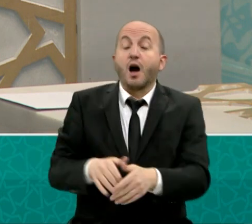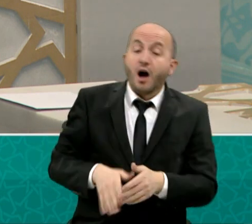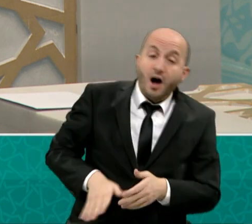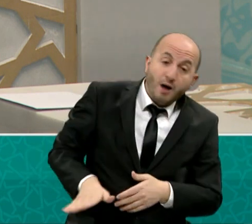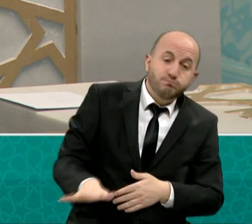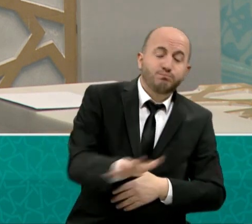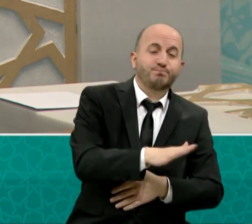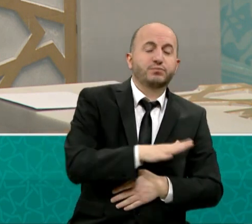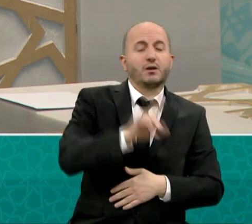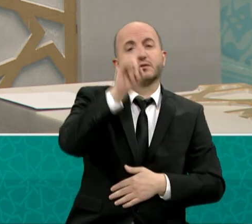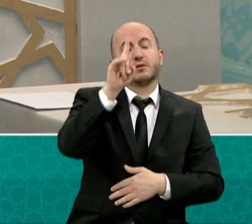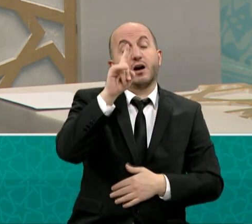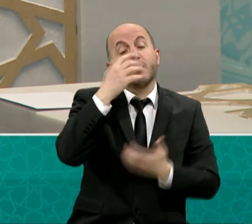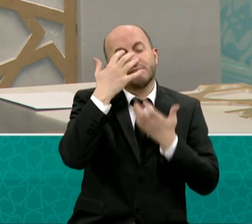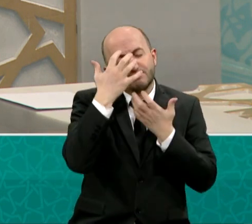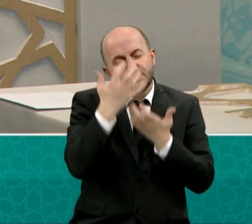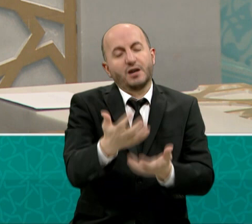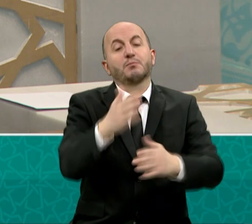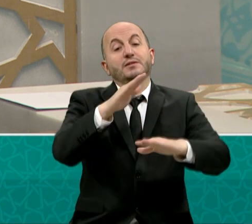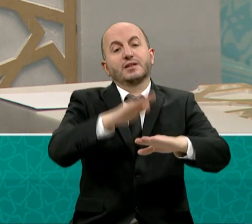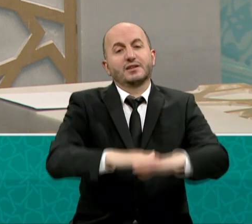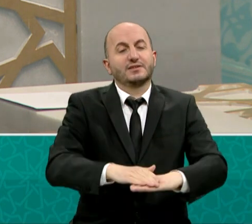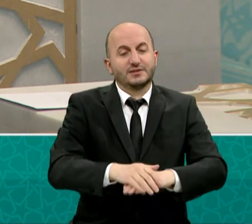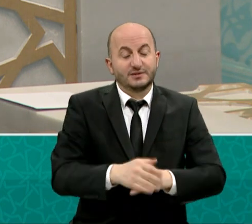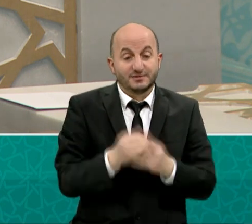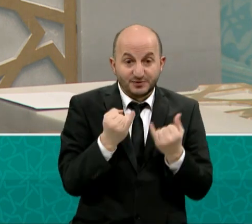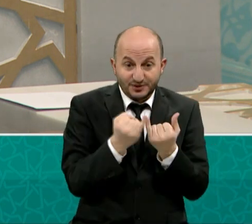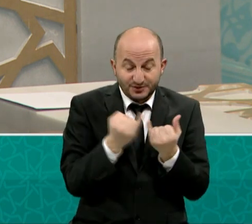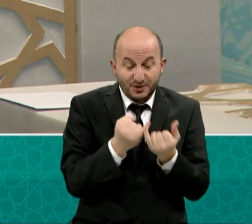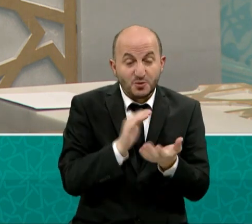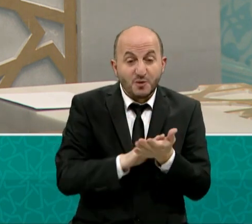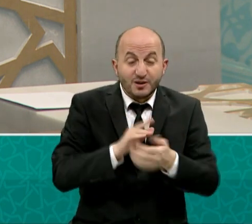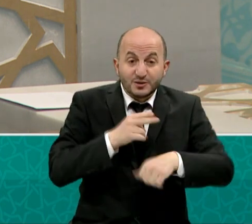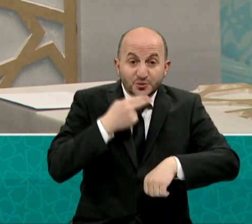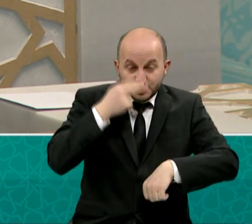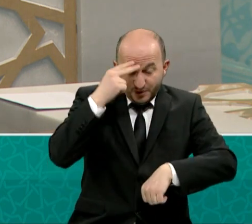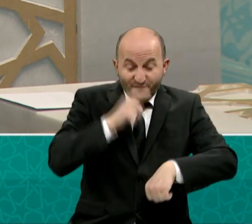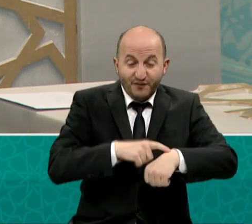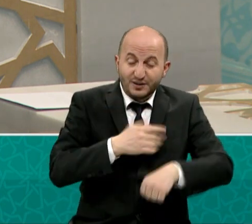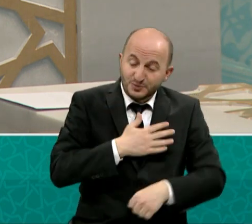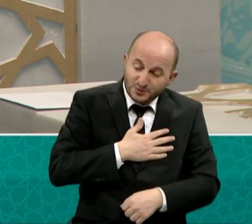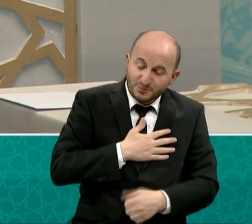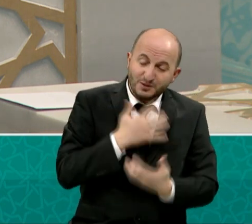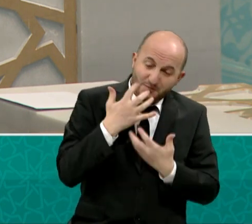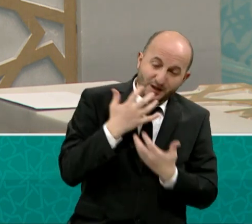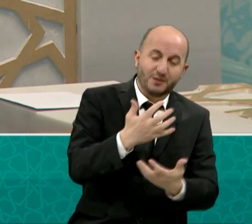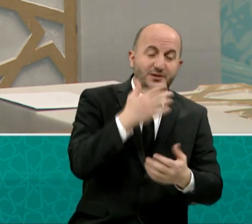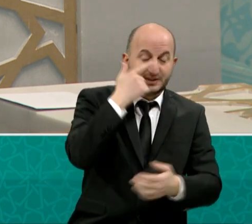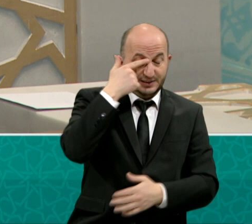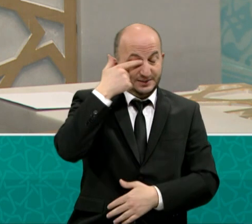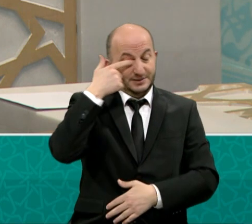varsa Rabbim bütün bu kardeşlerimize de mübarek Cuma saati hürmetine rahmetiyle muamele